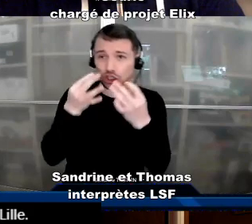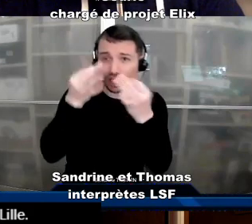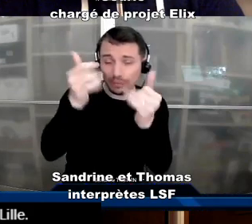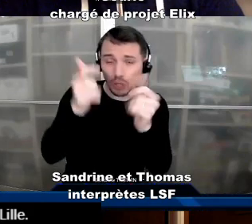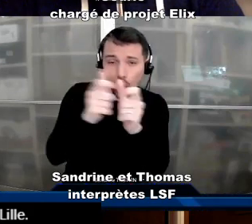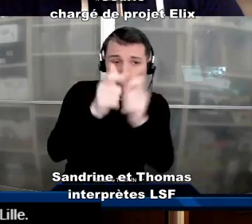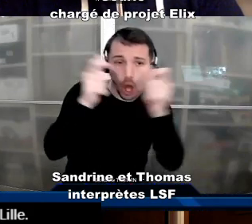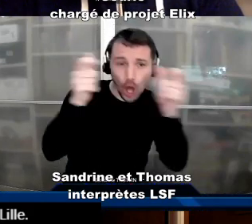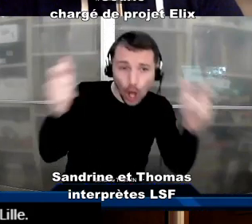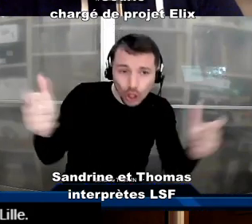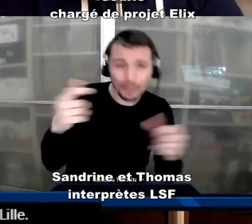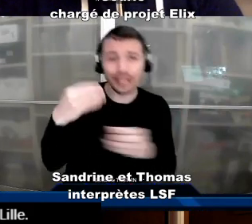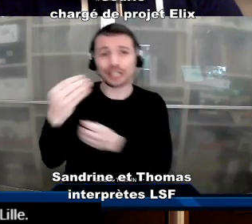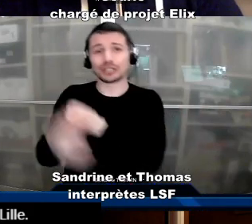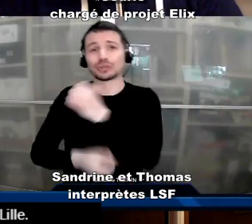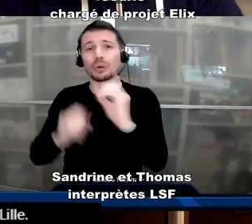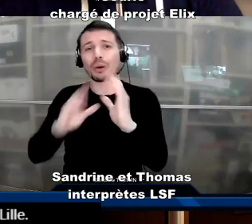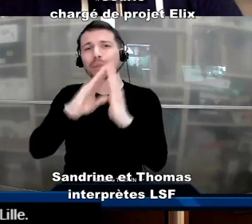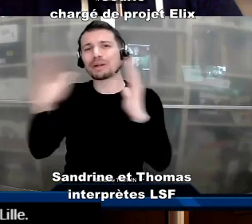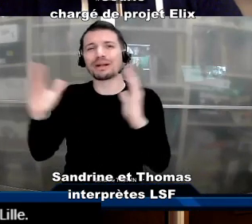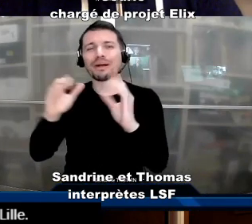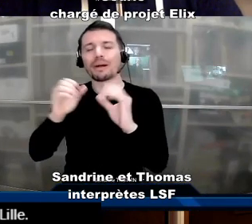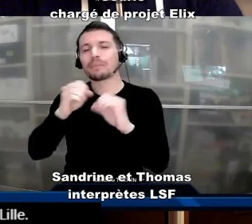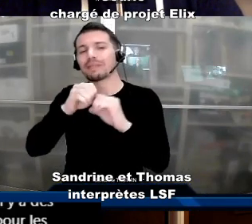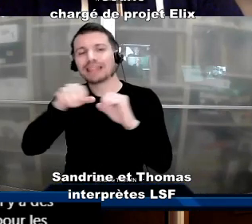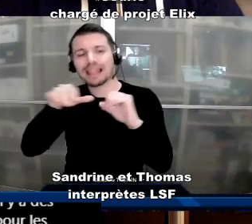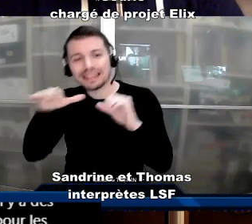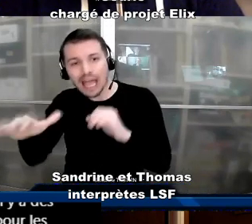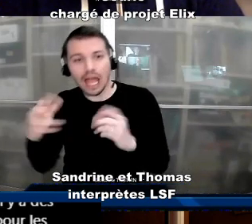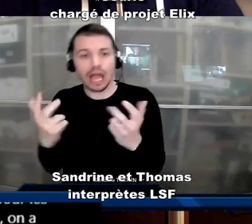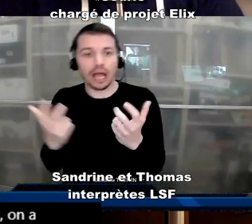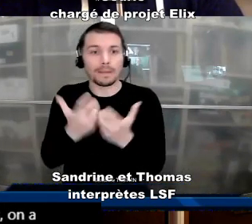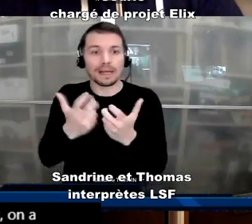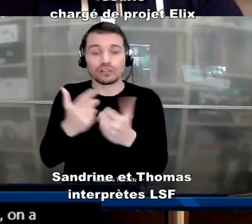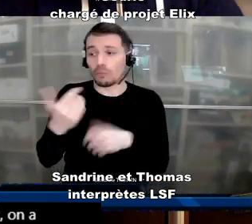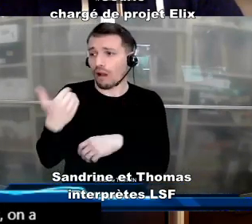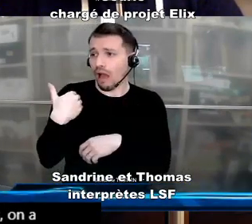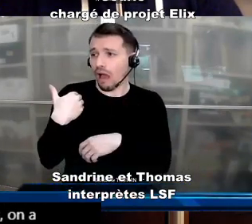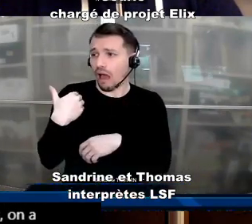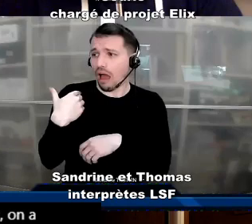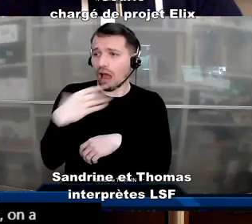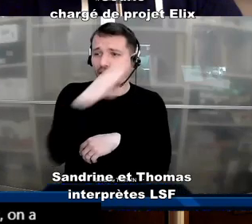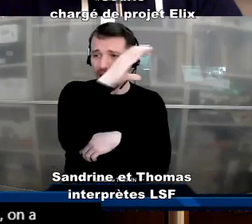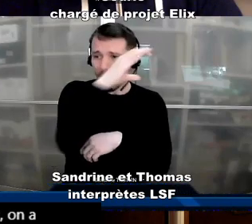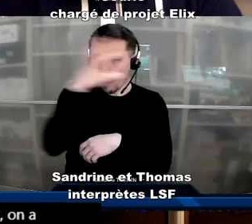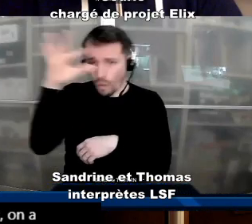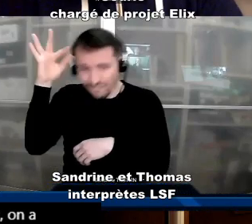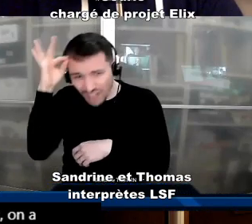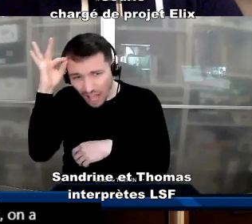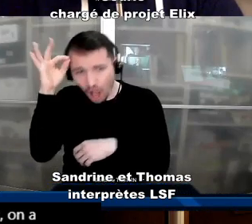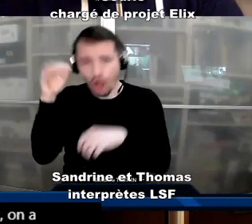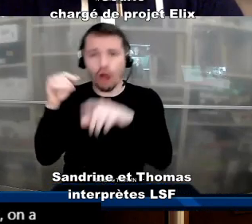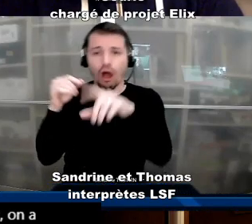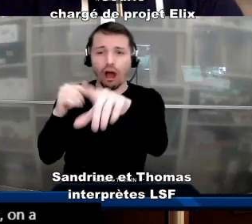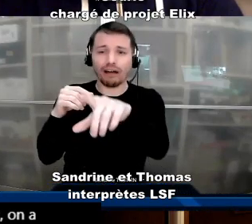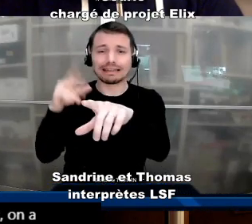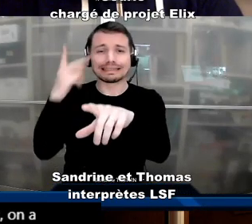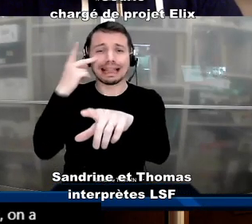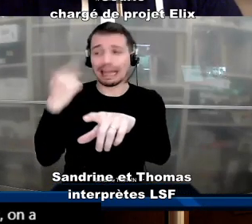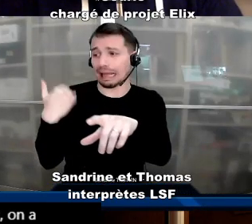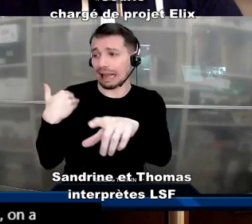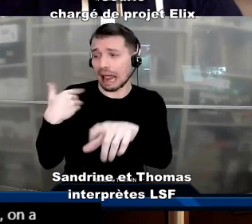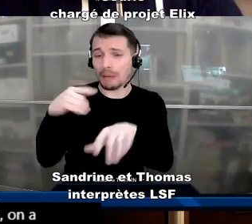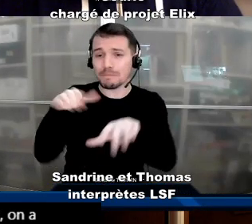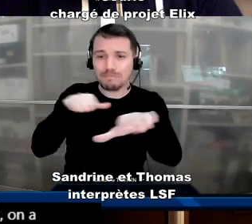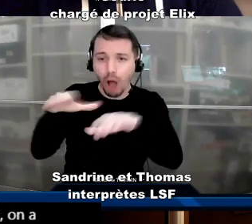une médiathèque. Voilà, il y a deux semaines, j'étais à Clermont-Ferrand, Cédric était au Mans. Enfin, voilà, donc nous,